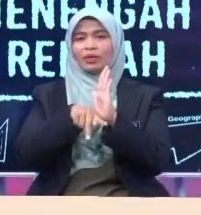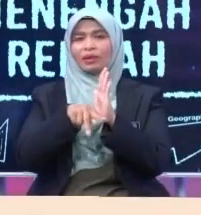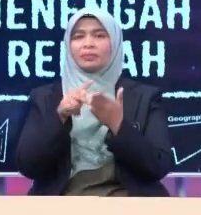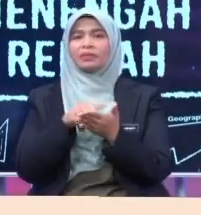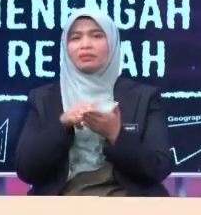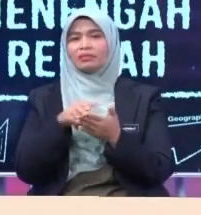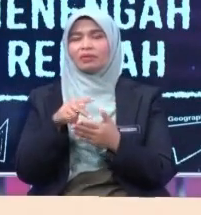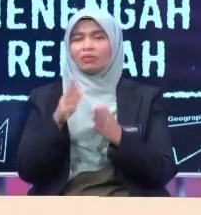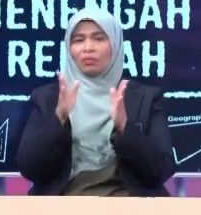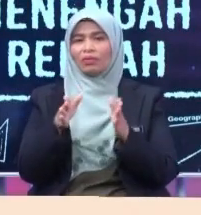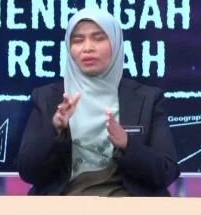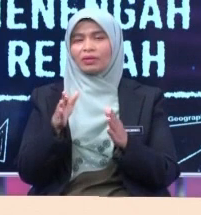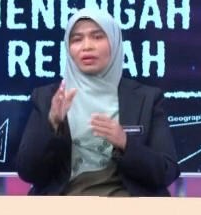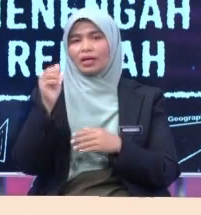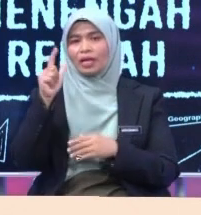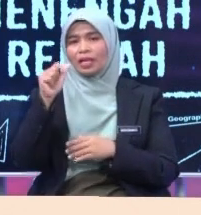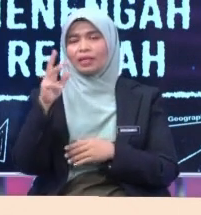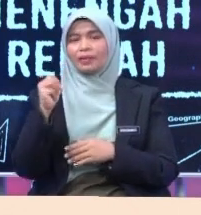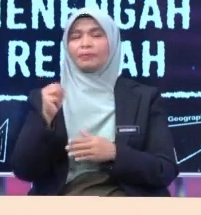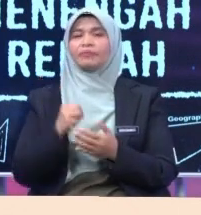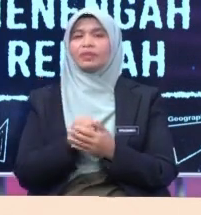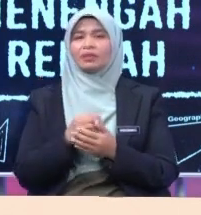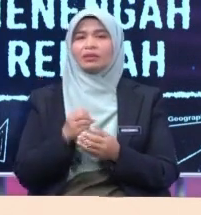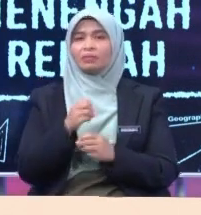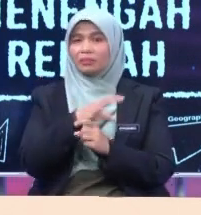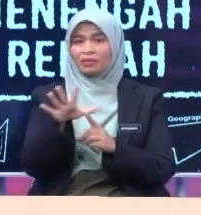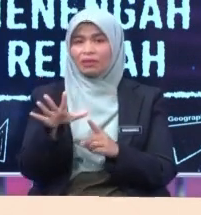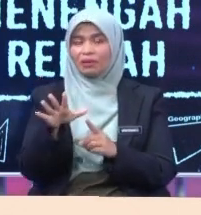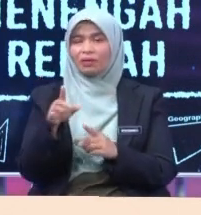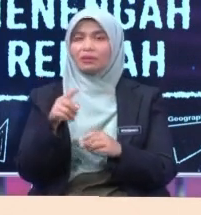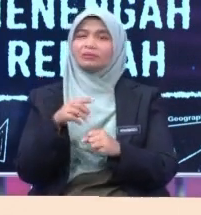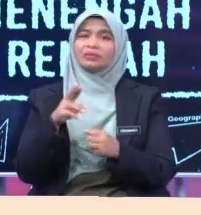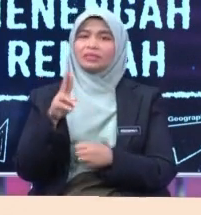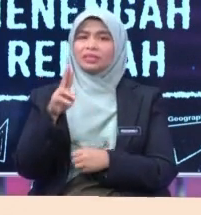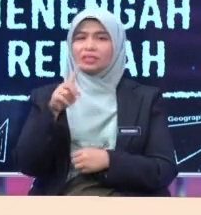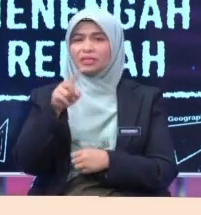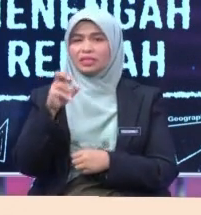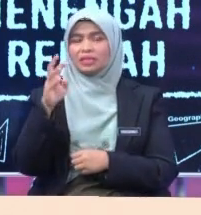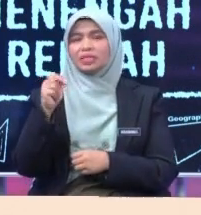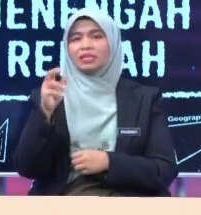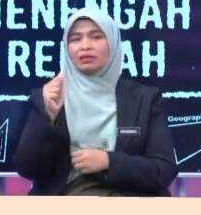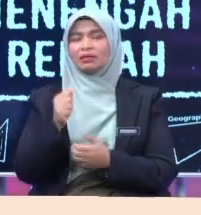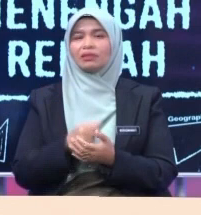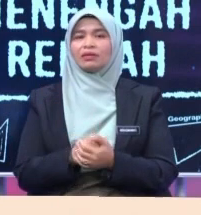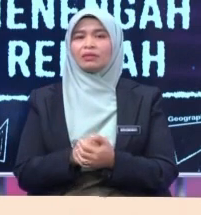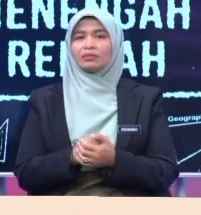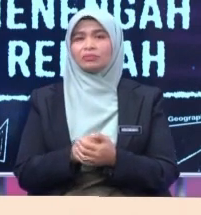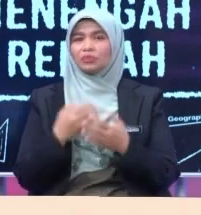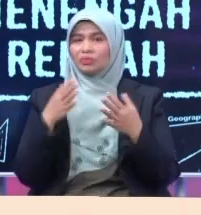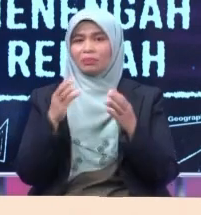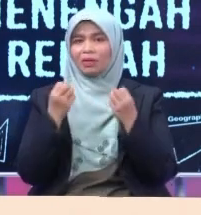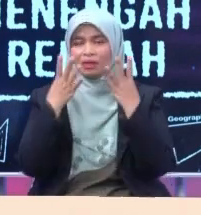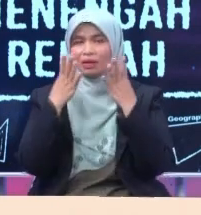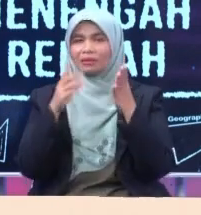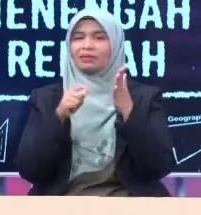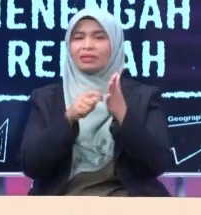ulama, kejahilan berleluasa, tersebarnya perzinaan dan arak, banyak dibina bangunan pencakar langit. Okay, kalau kita tengok banyak tanda-tanda ni